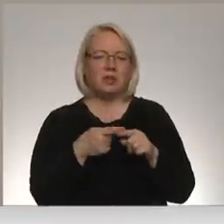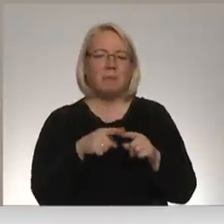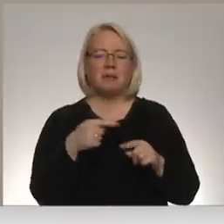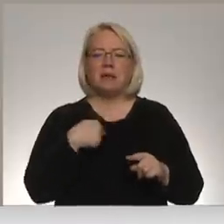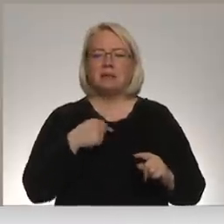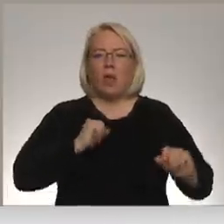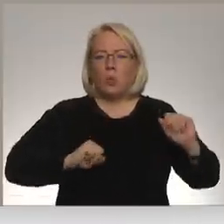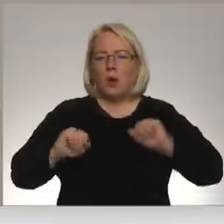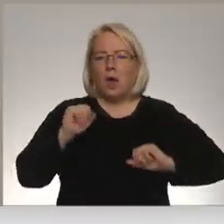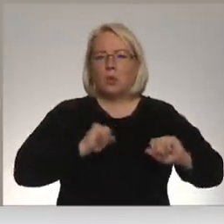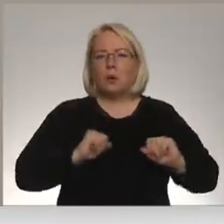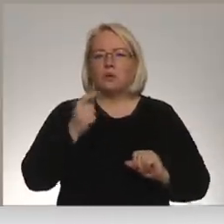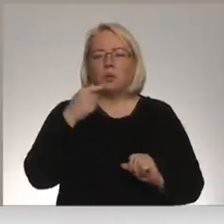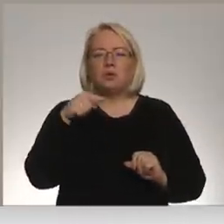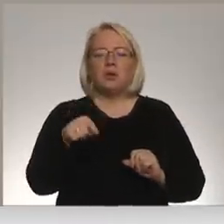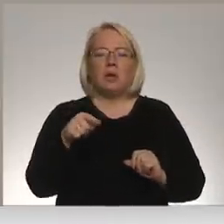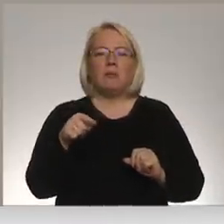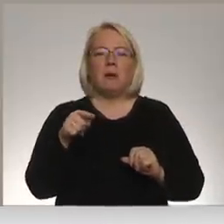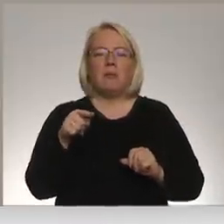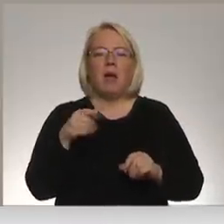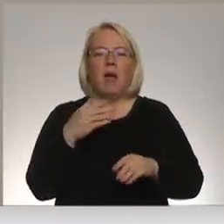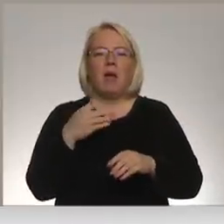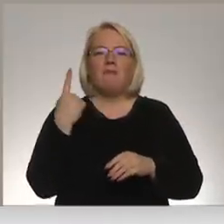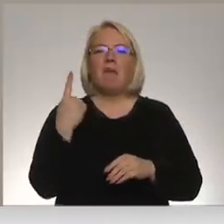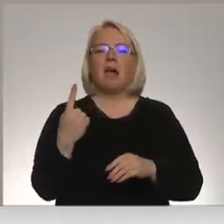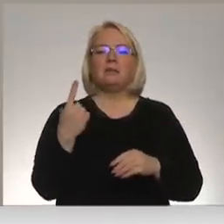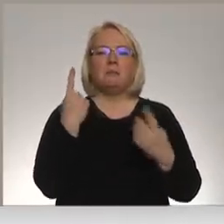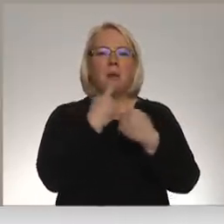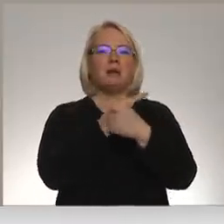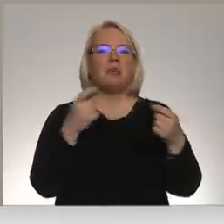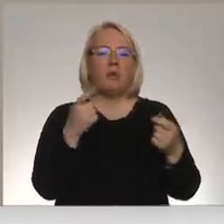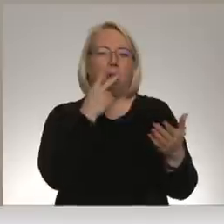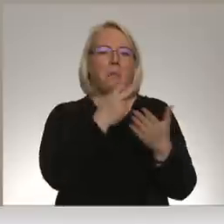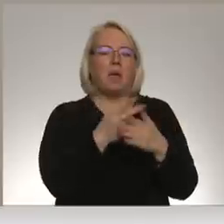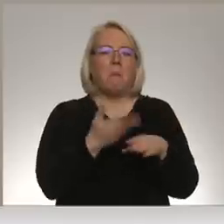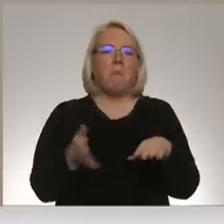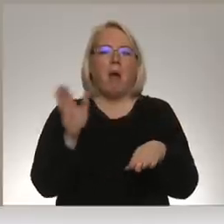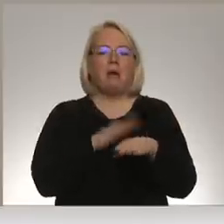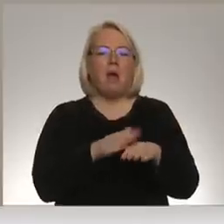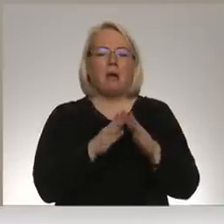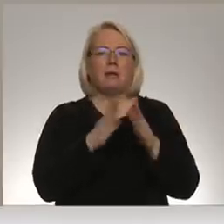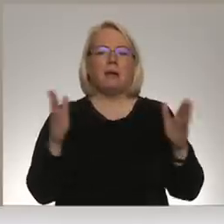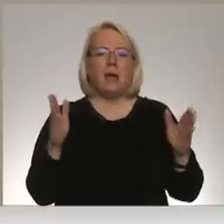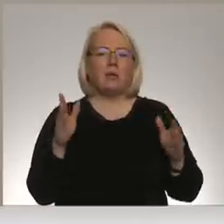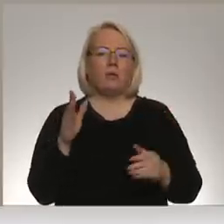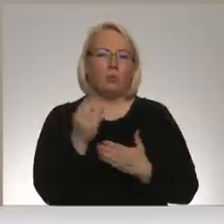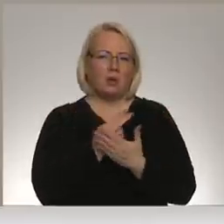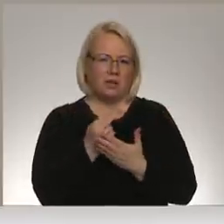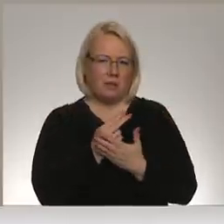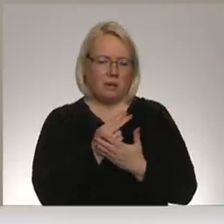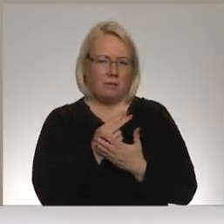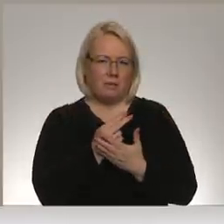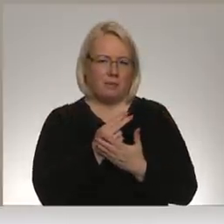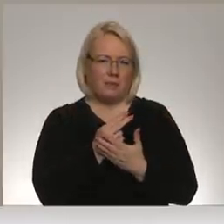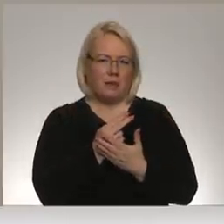te atsevišķam vienam paziņojumam varbūt pievērst tādu pārāk lielu nozīmību.